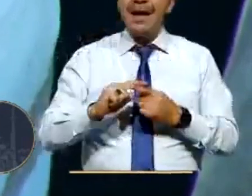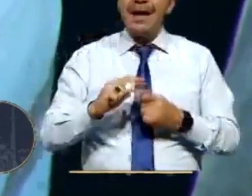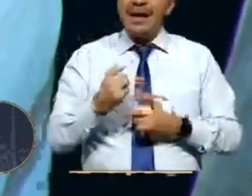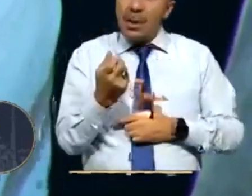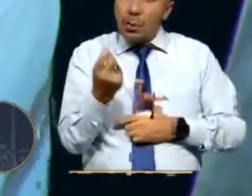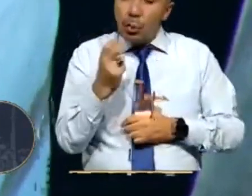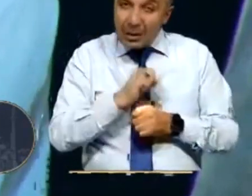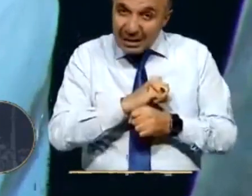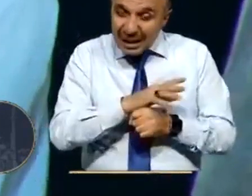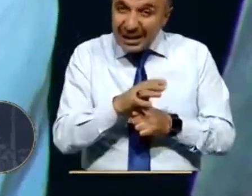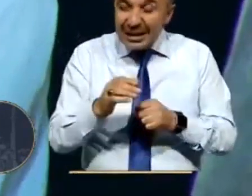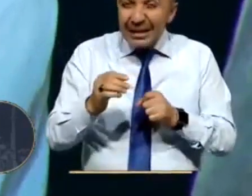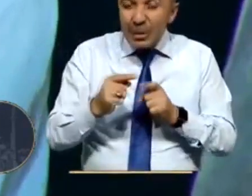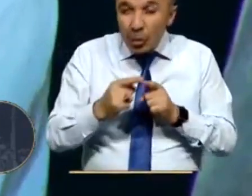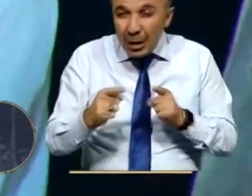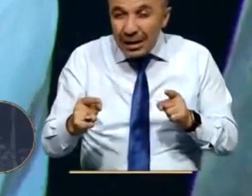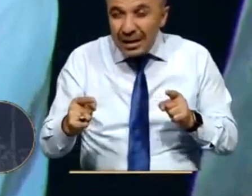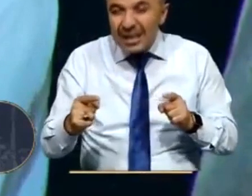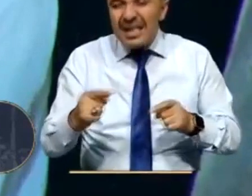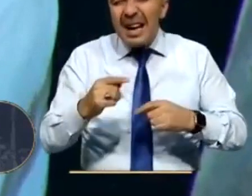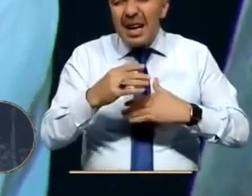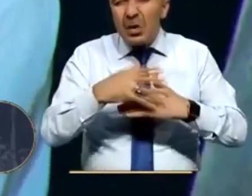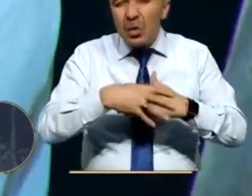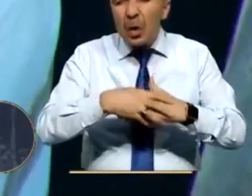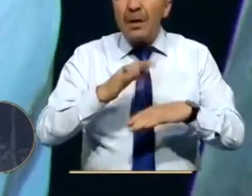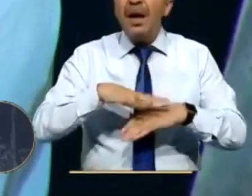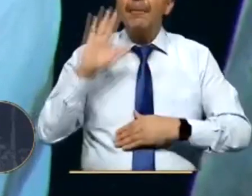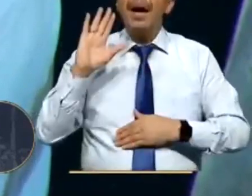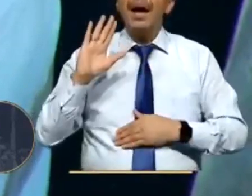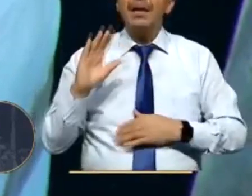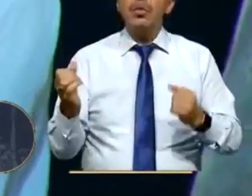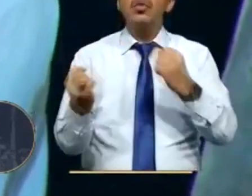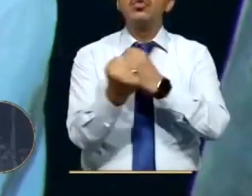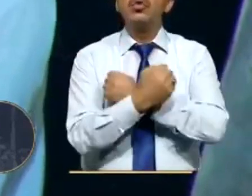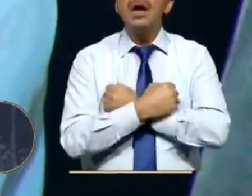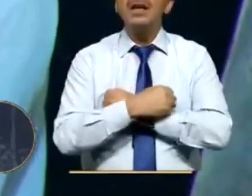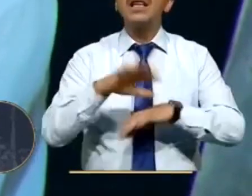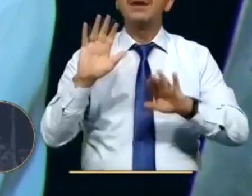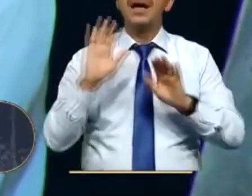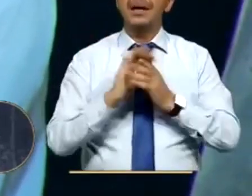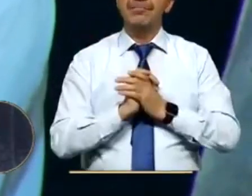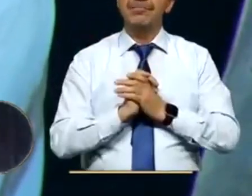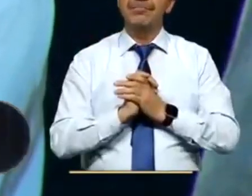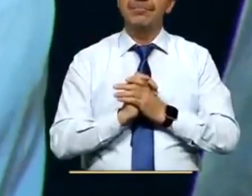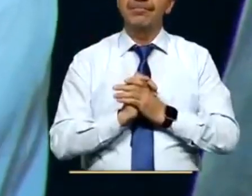süresince tokalaşmaya, kucaklaşmaya ve musafahaya ara verelim.